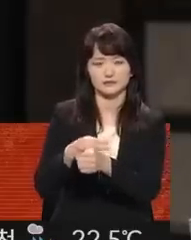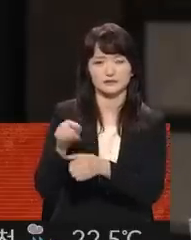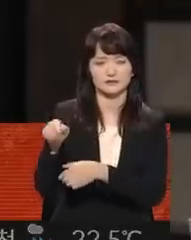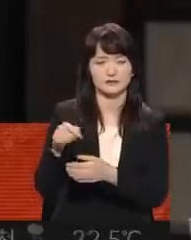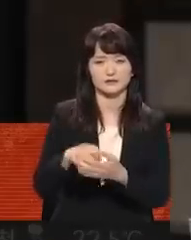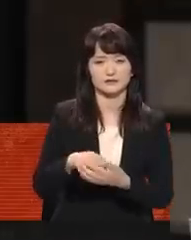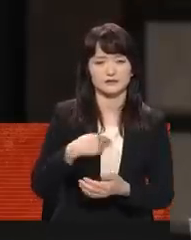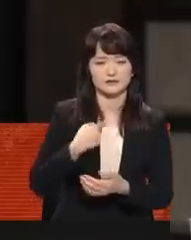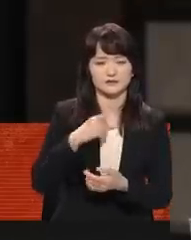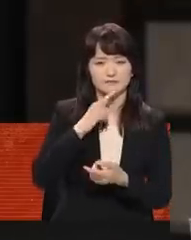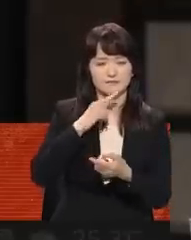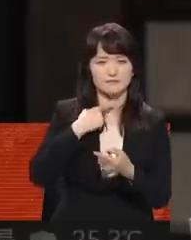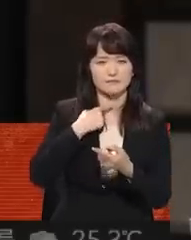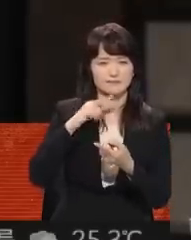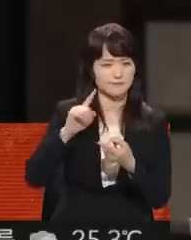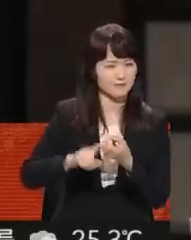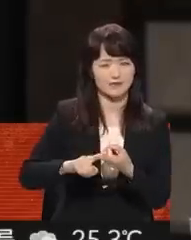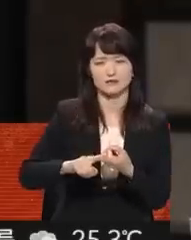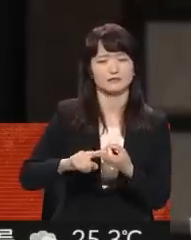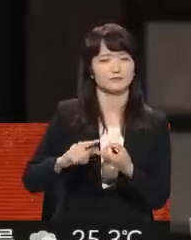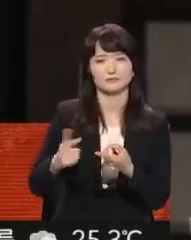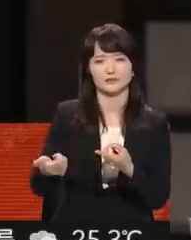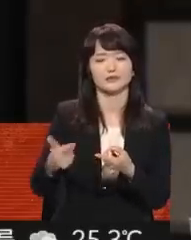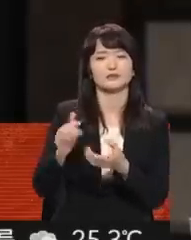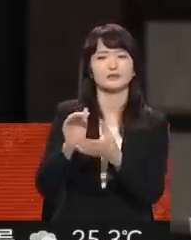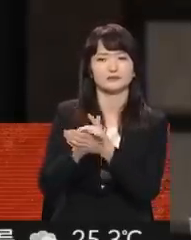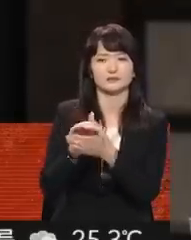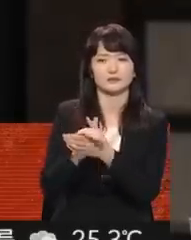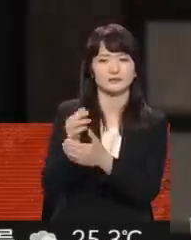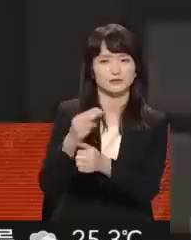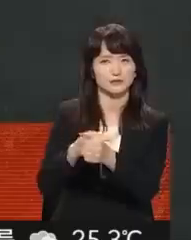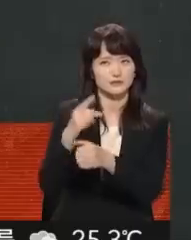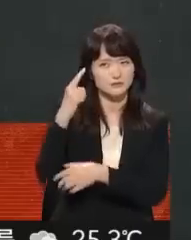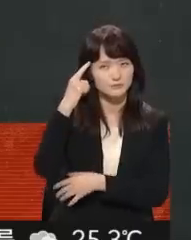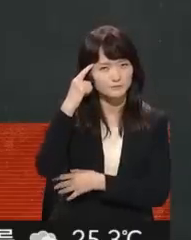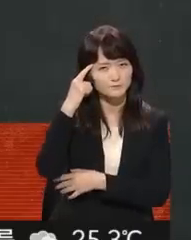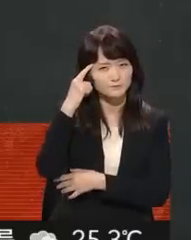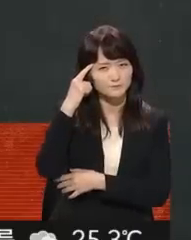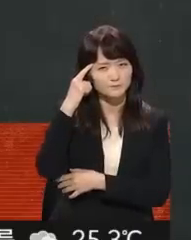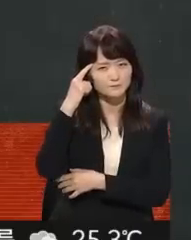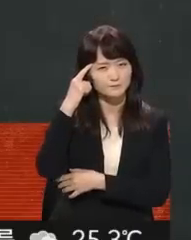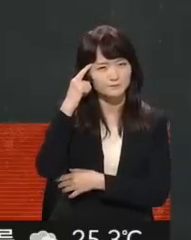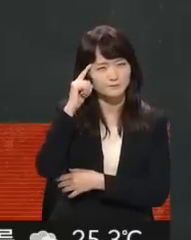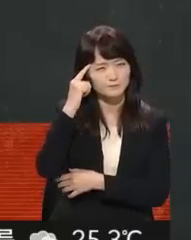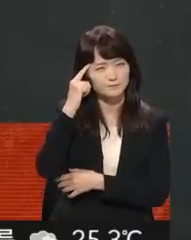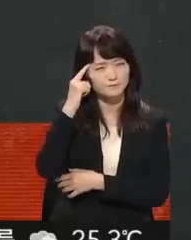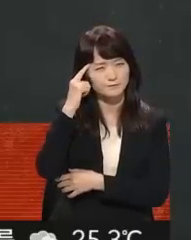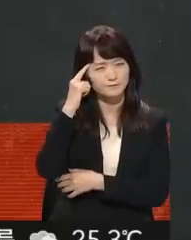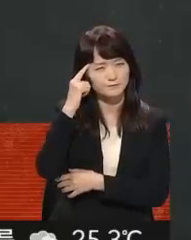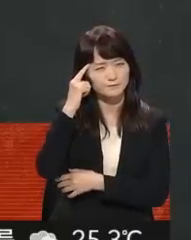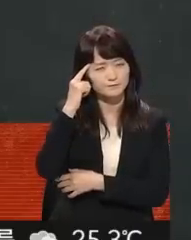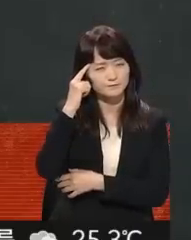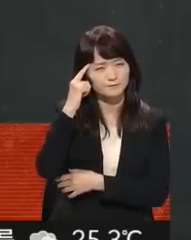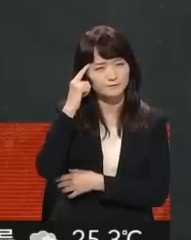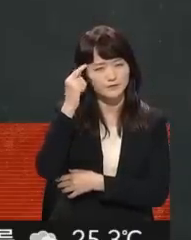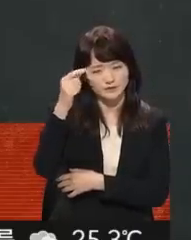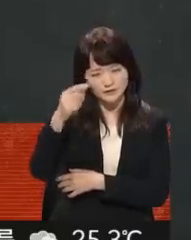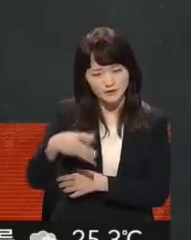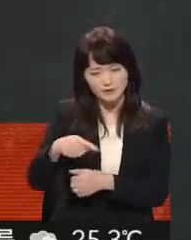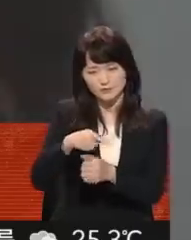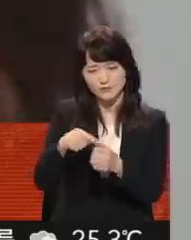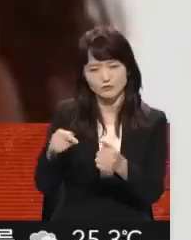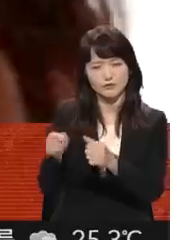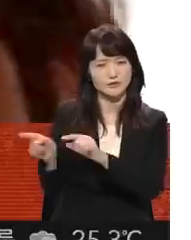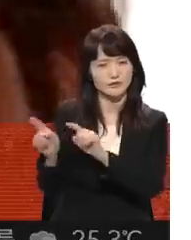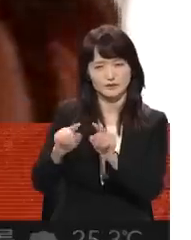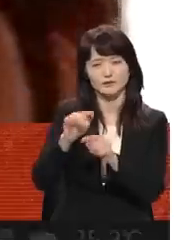자기 마음에 들지 않는 친구면 친구를 머릿속으로 뭐 수십 번 죽였다 살렸다 이렇게 생각을